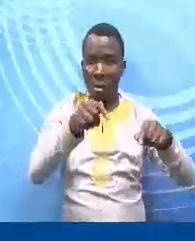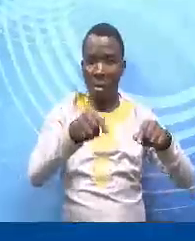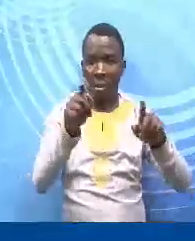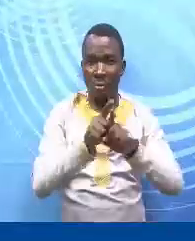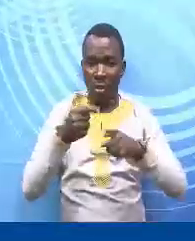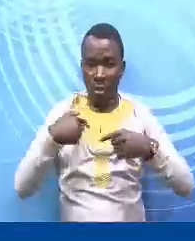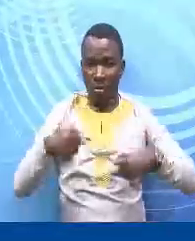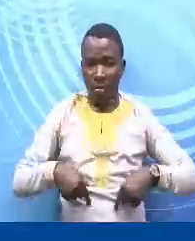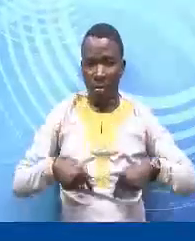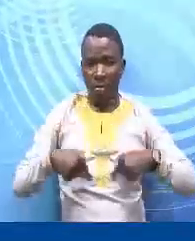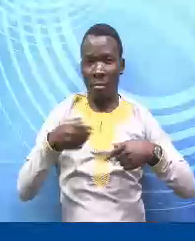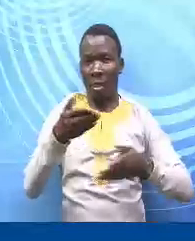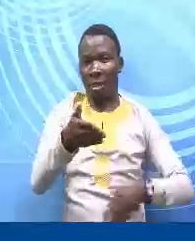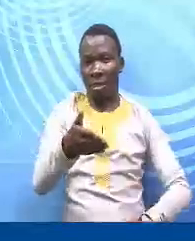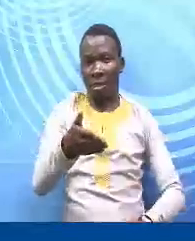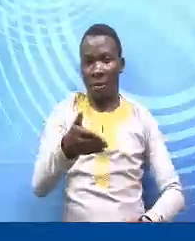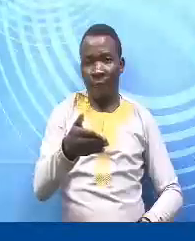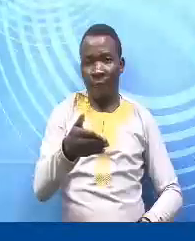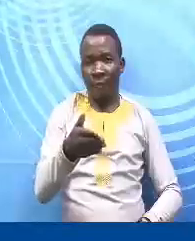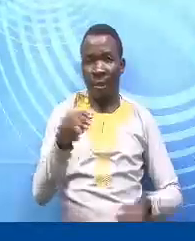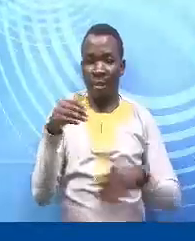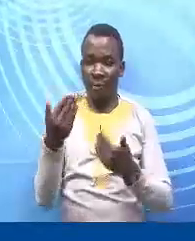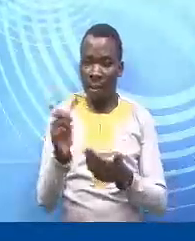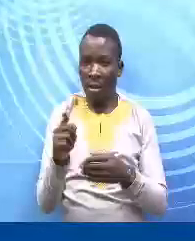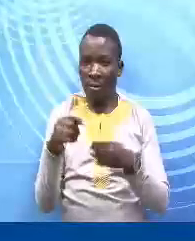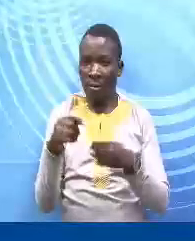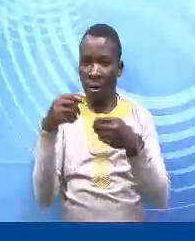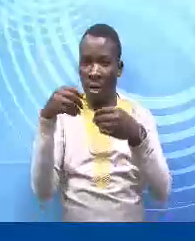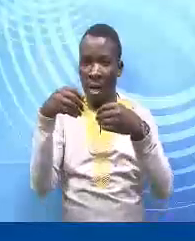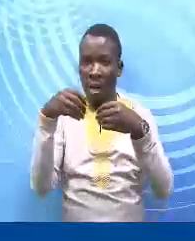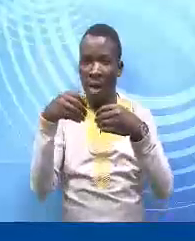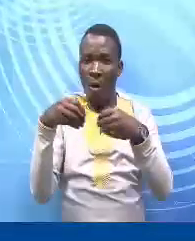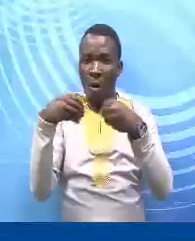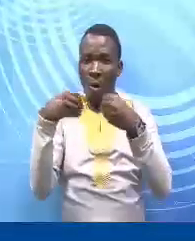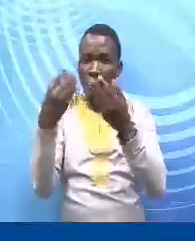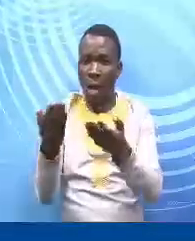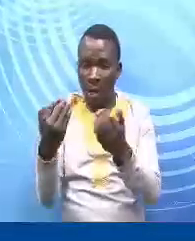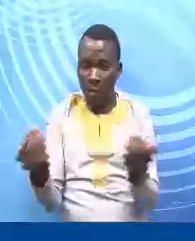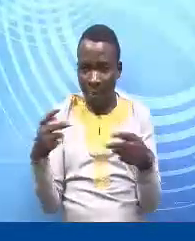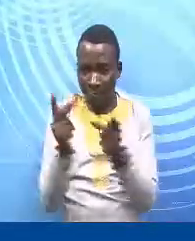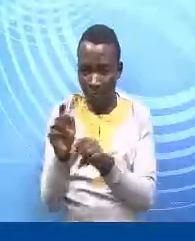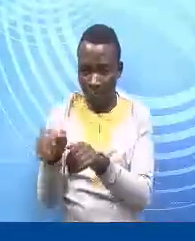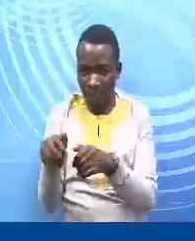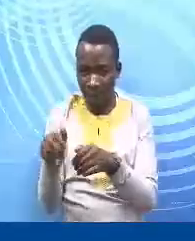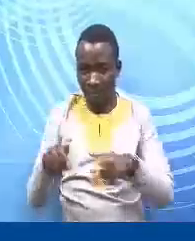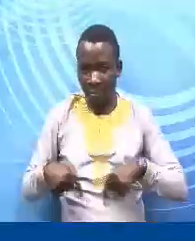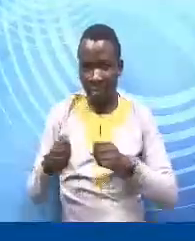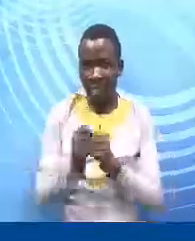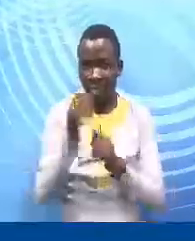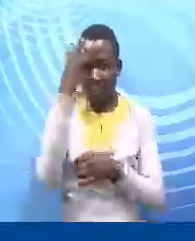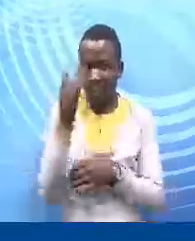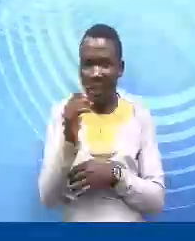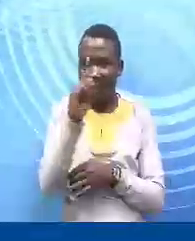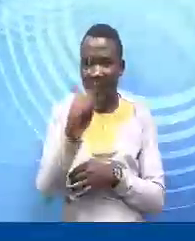mba hano nonese urindwa abana aho bahinga kandi ubana nabo gute njyewe mpamvu ushaka kuba aho bahinga ni uko